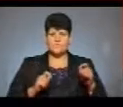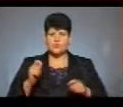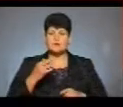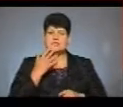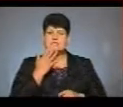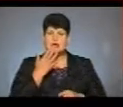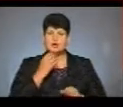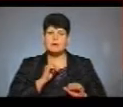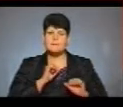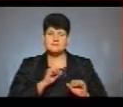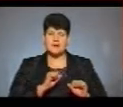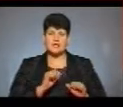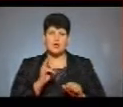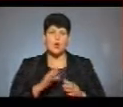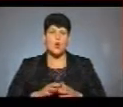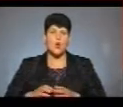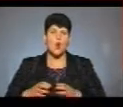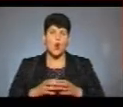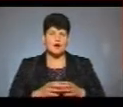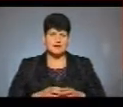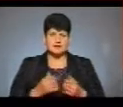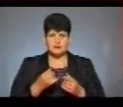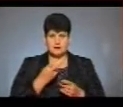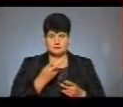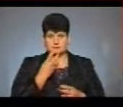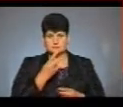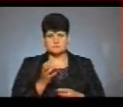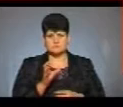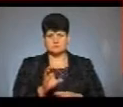Національної безпеки коаліції. Зараз пропоную переглянути її коментар.